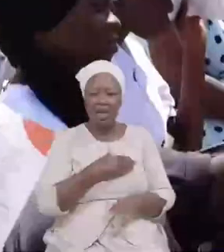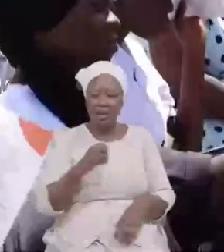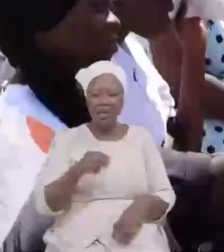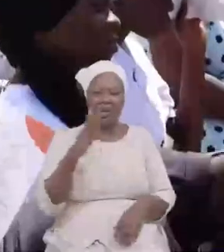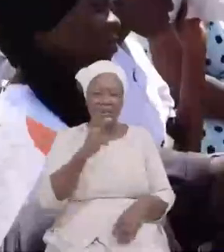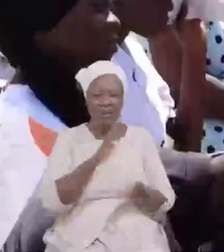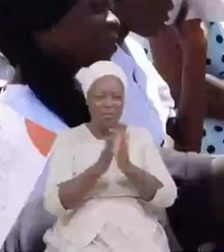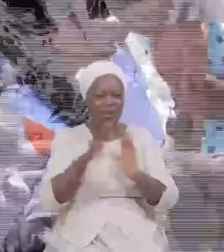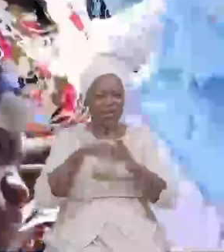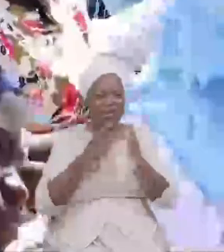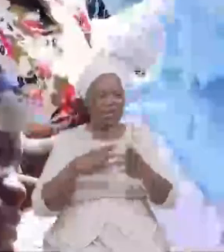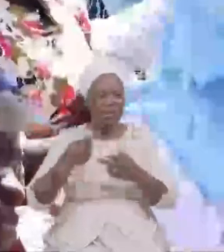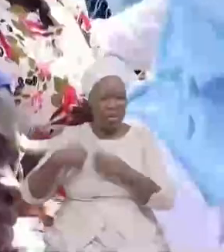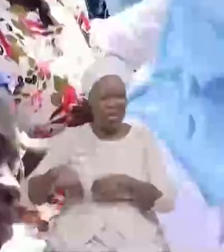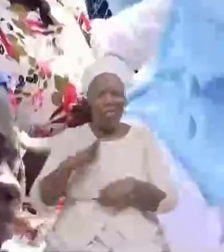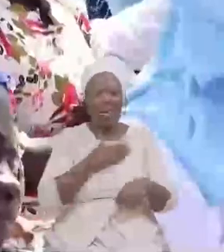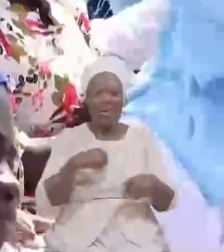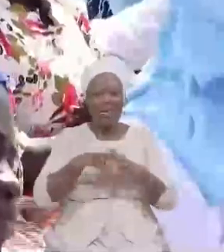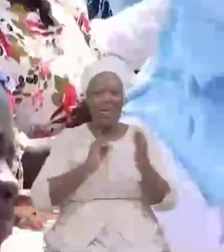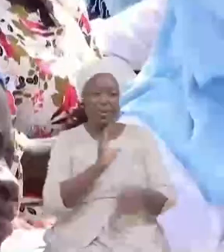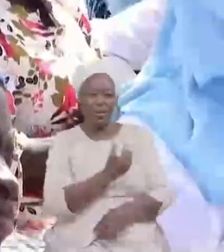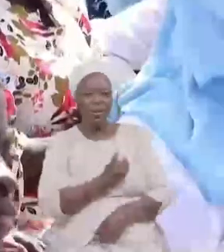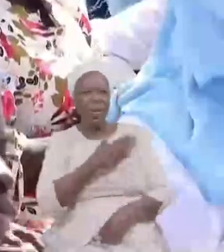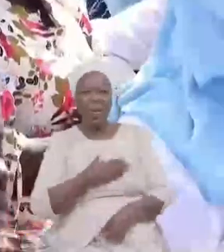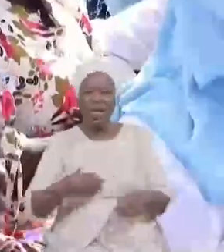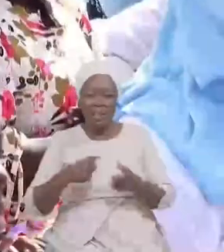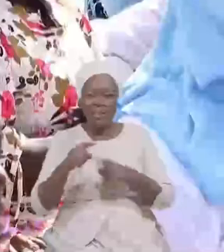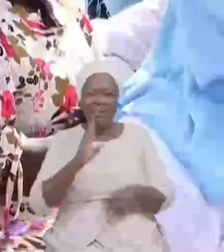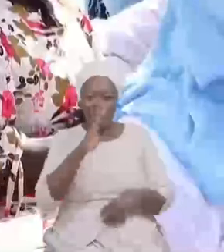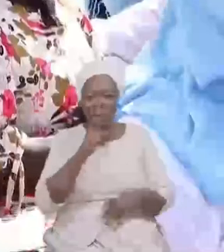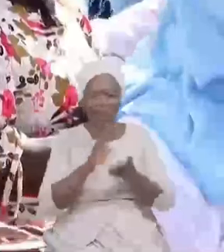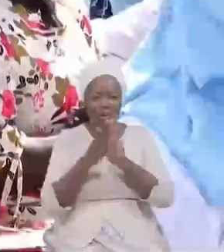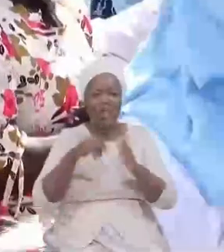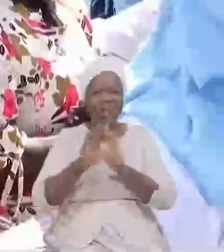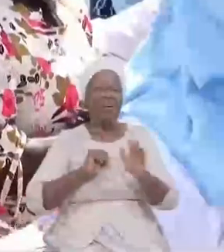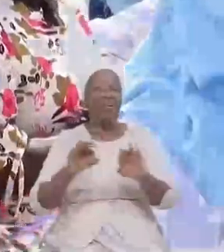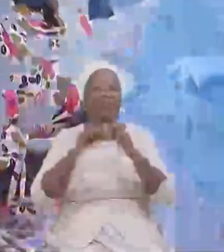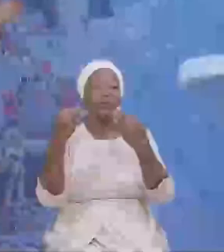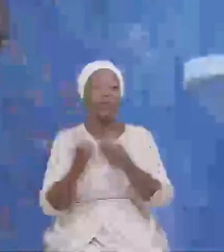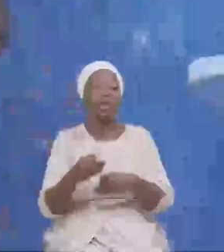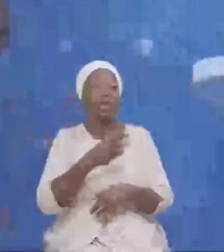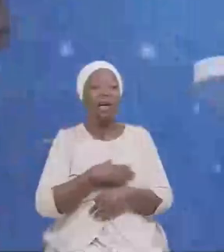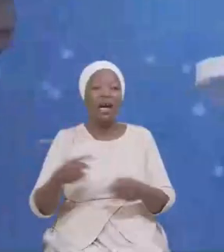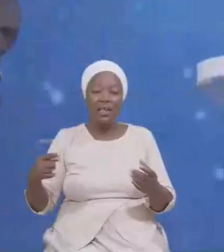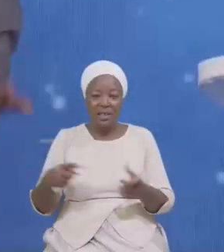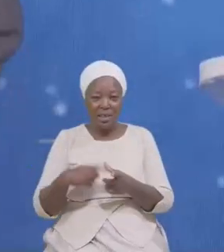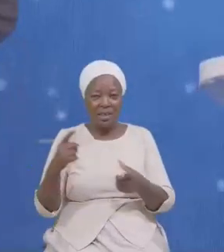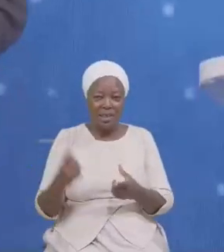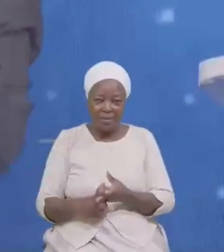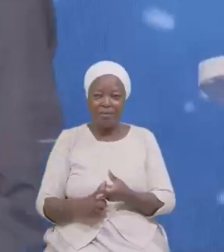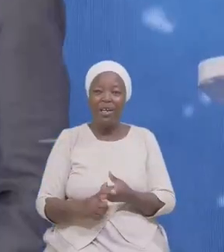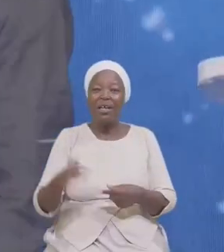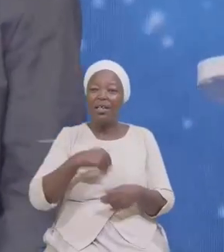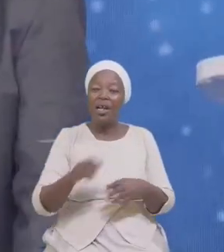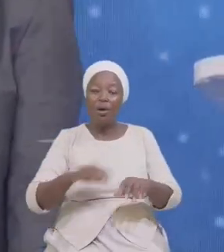la paix dans nos âmes. Il y aura la paix dans nos familles. Il y aura la paix en nous et dans nos